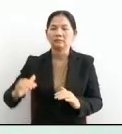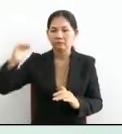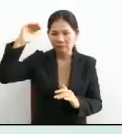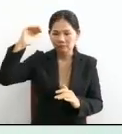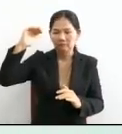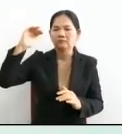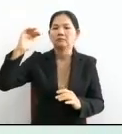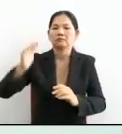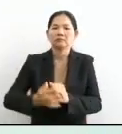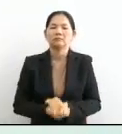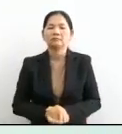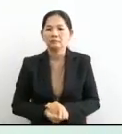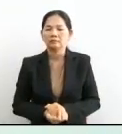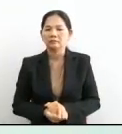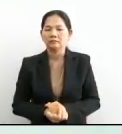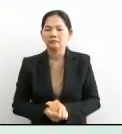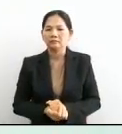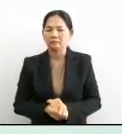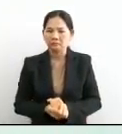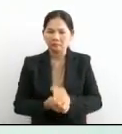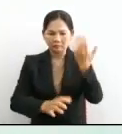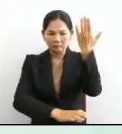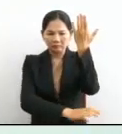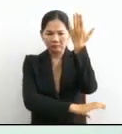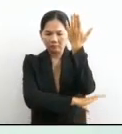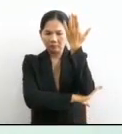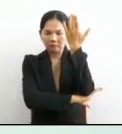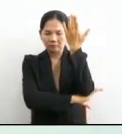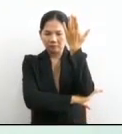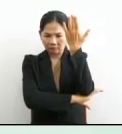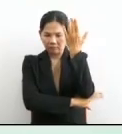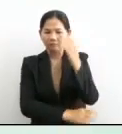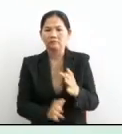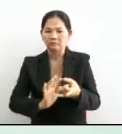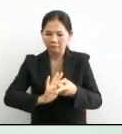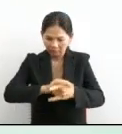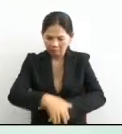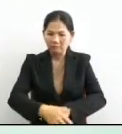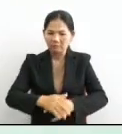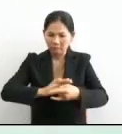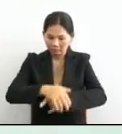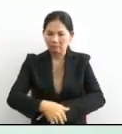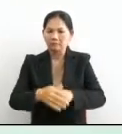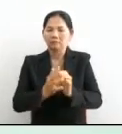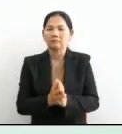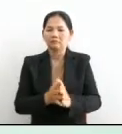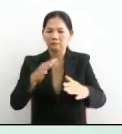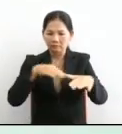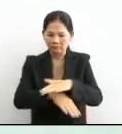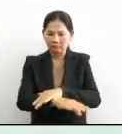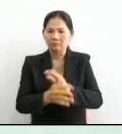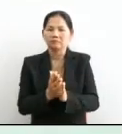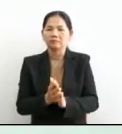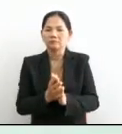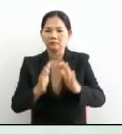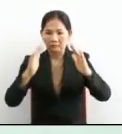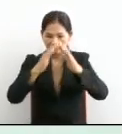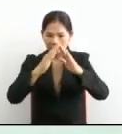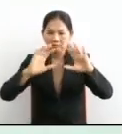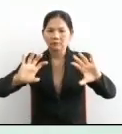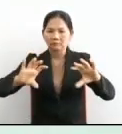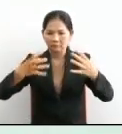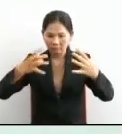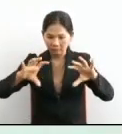phù kế dược mướm đầm lâu mí tới bằng cho nóng rung